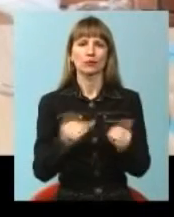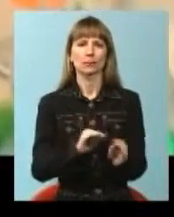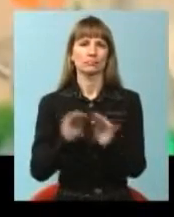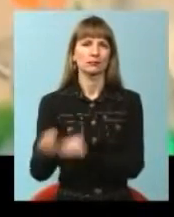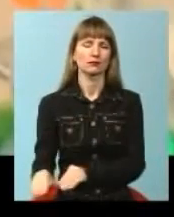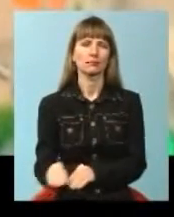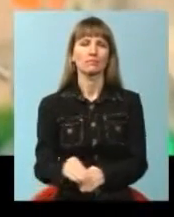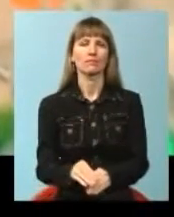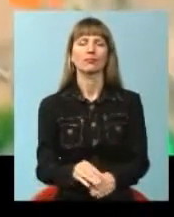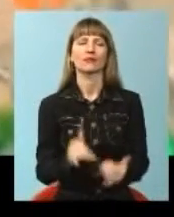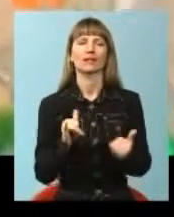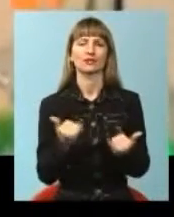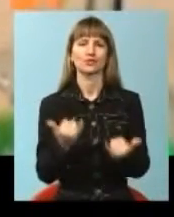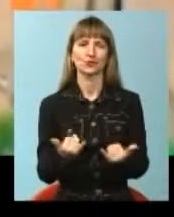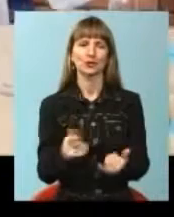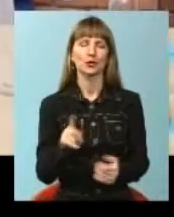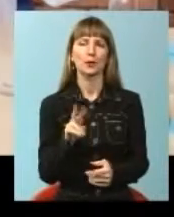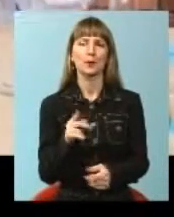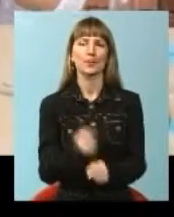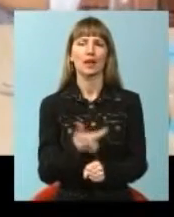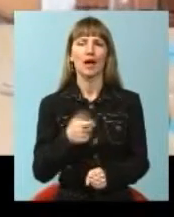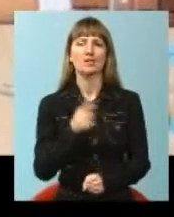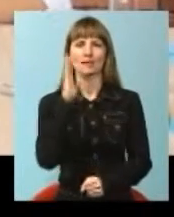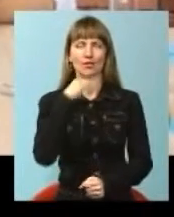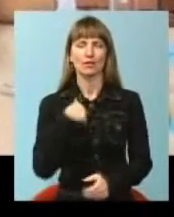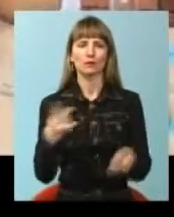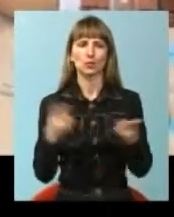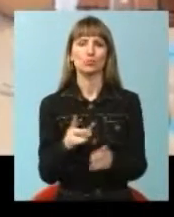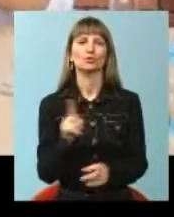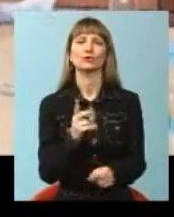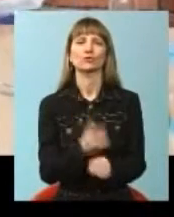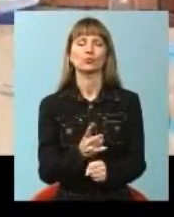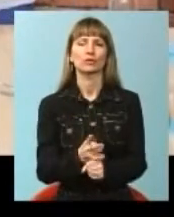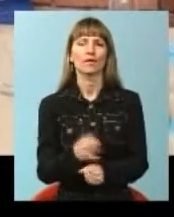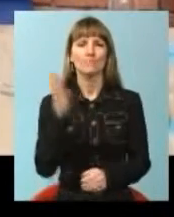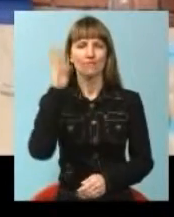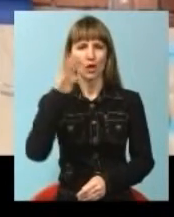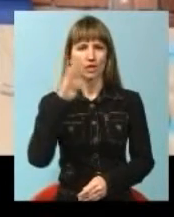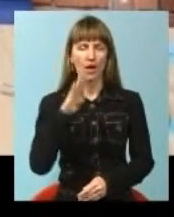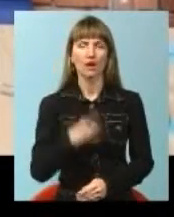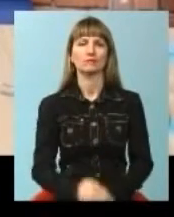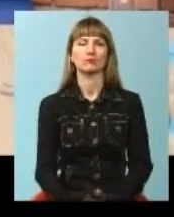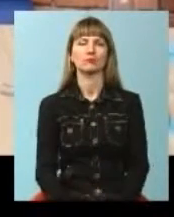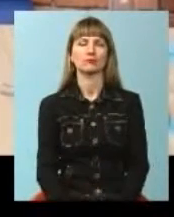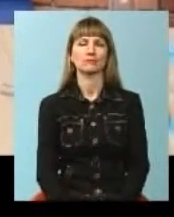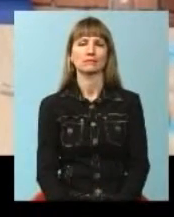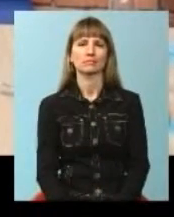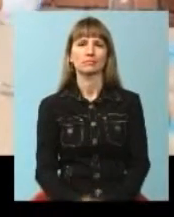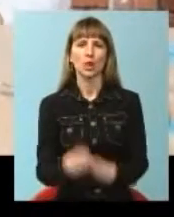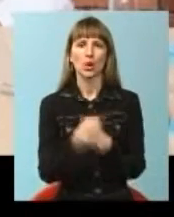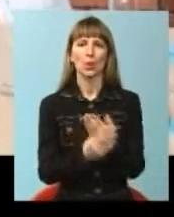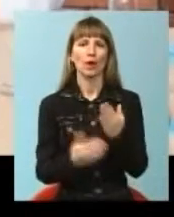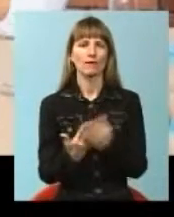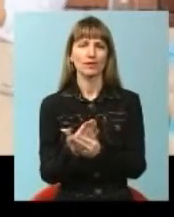І для того, щоб зробити газовану воду, нам, по-перше, потрібно що? Ну, власне, вода, так? Одягайте рукавички.